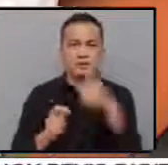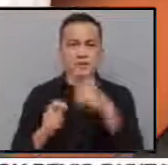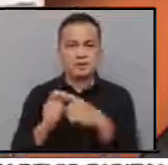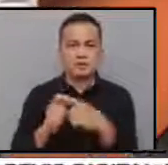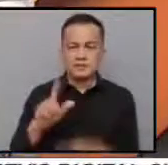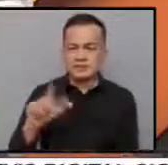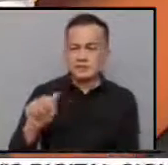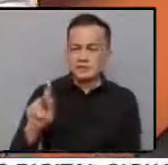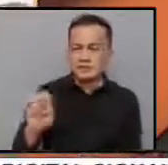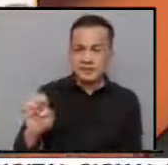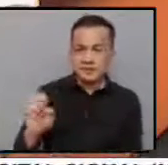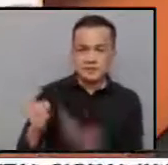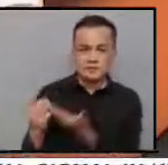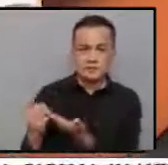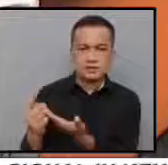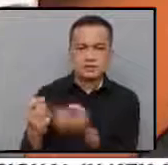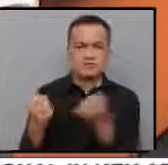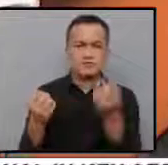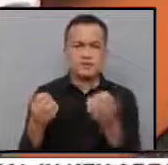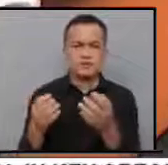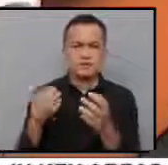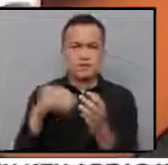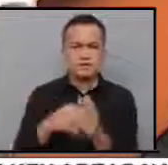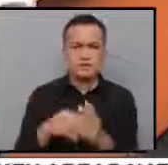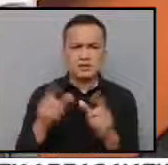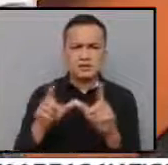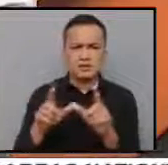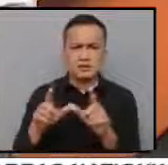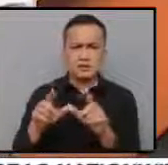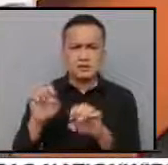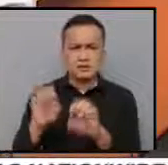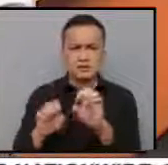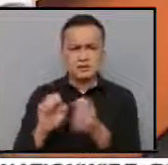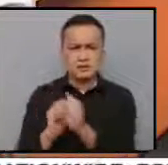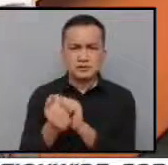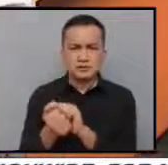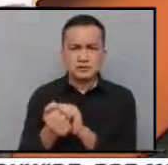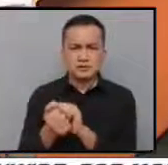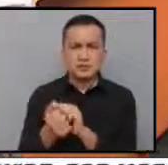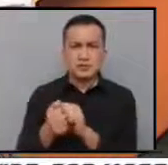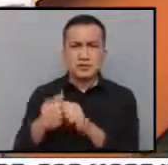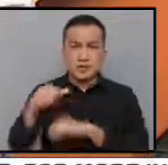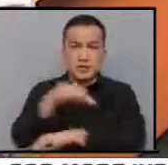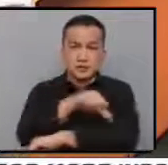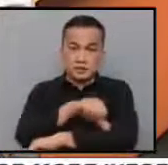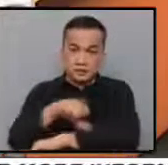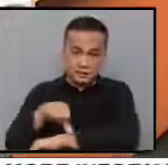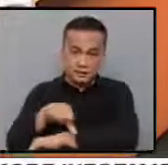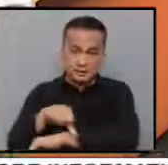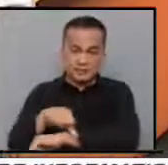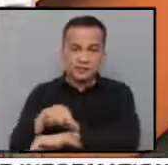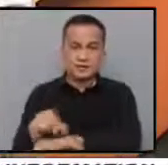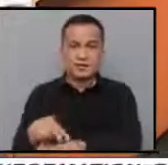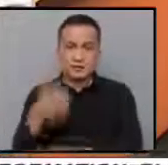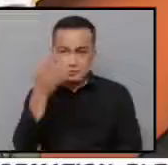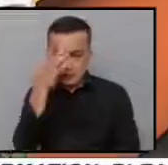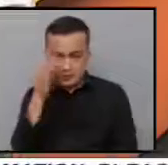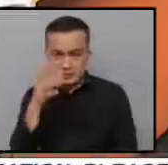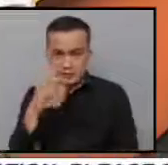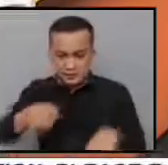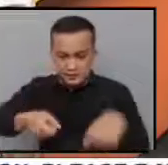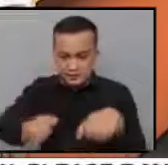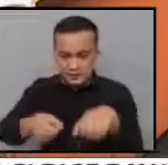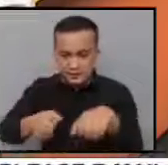libo-libo po kasing nag-take ng licensure examinations para maging ganap na architect at master plumber, siya lang naman ang itinanghal